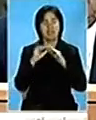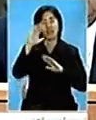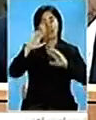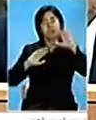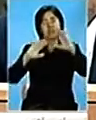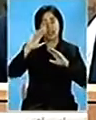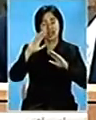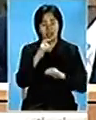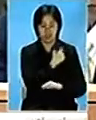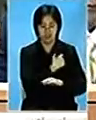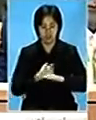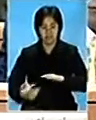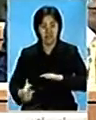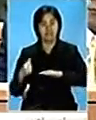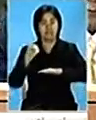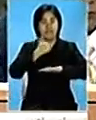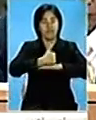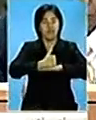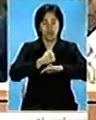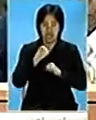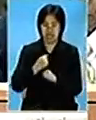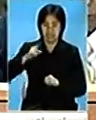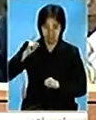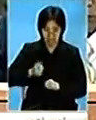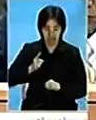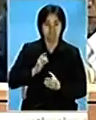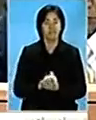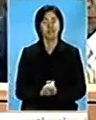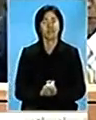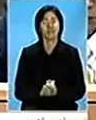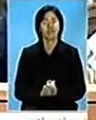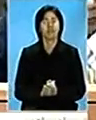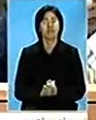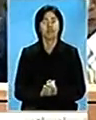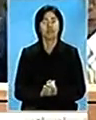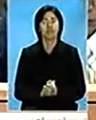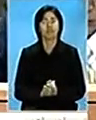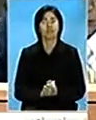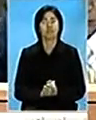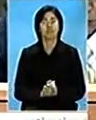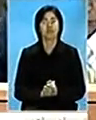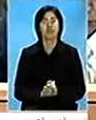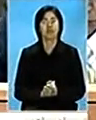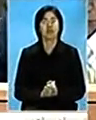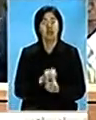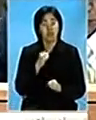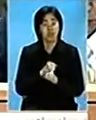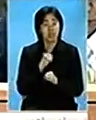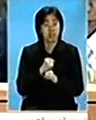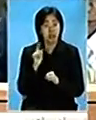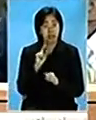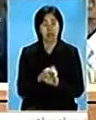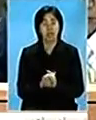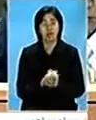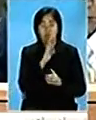ที่มีพระมหากษัตริย์อันเป็นประมุขให้เกิดขึ้นจริงเพราะสิ่งเหล่านี้ไม่สามารถที่จะทำได้โดยเพียงการที่จ